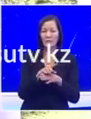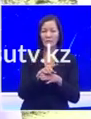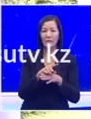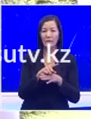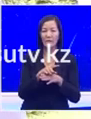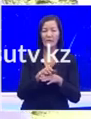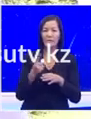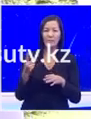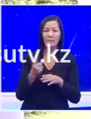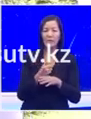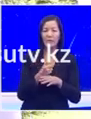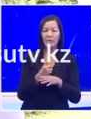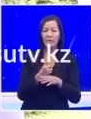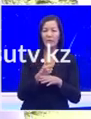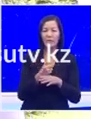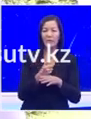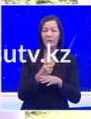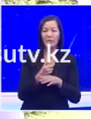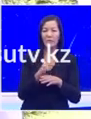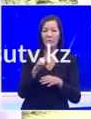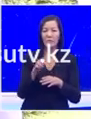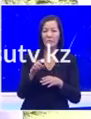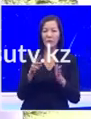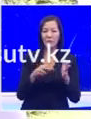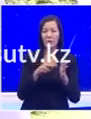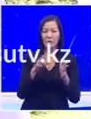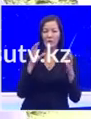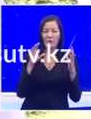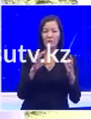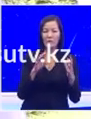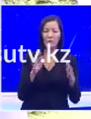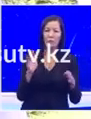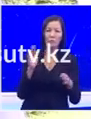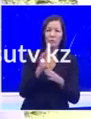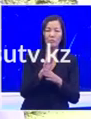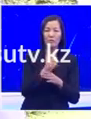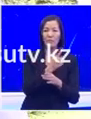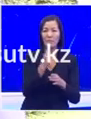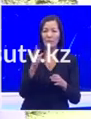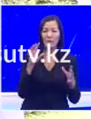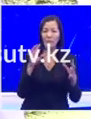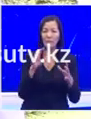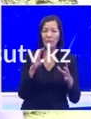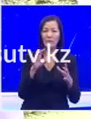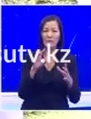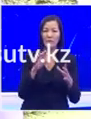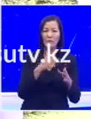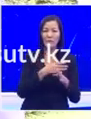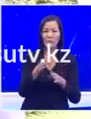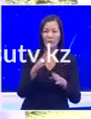жаңағы бірінші мен жетінші автобус маршруттарына біз қосымша тағы бір-бір автобустан